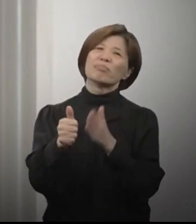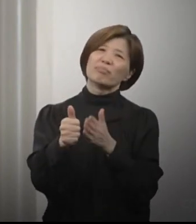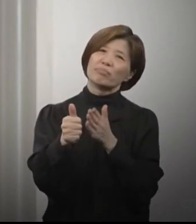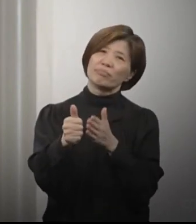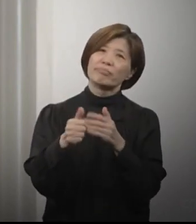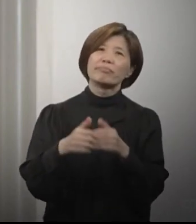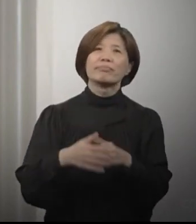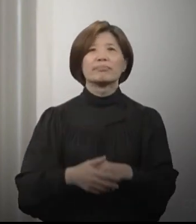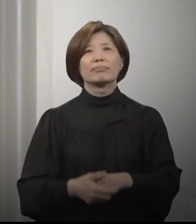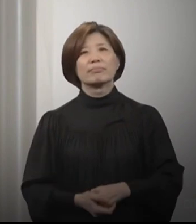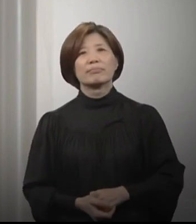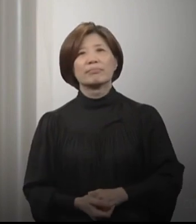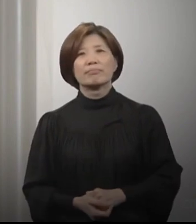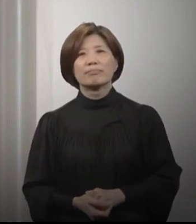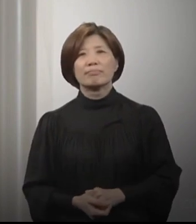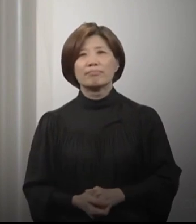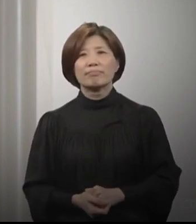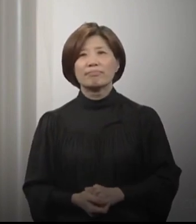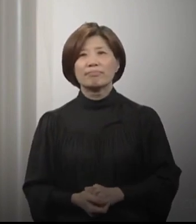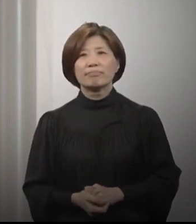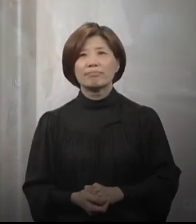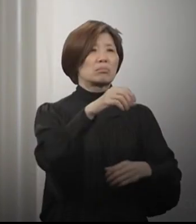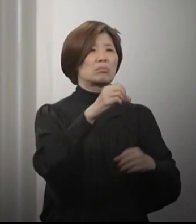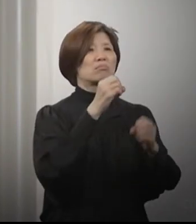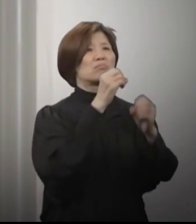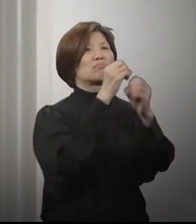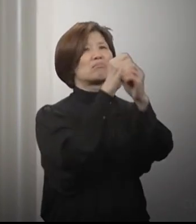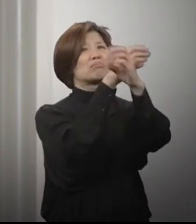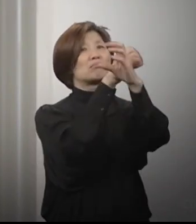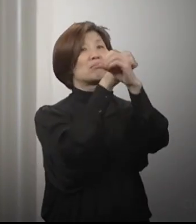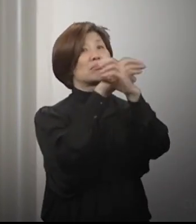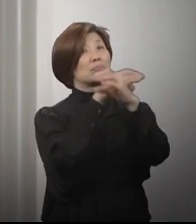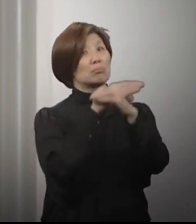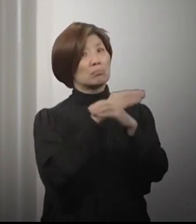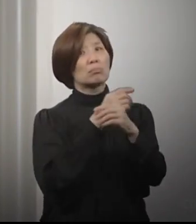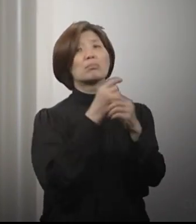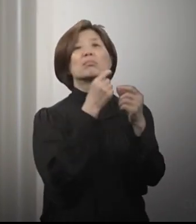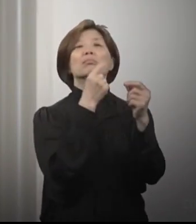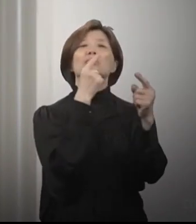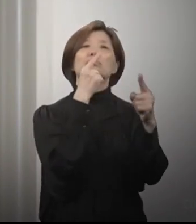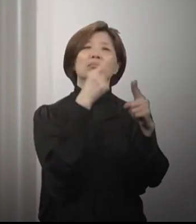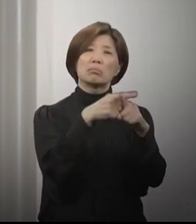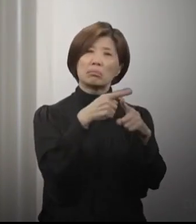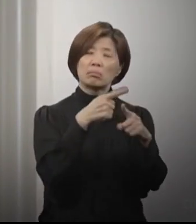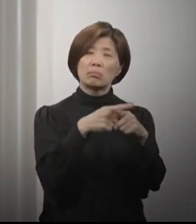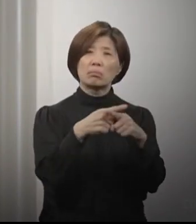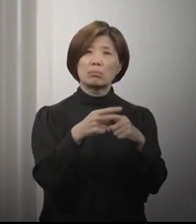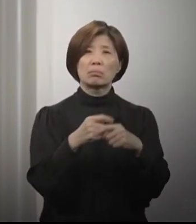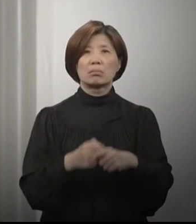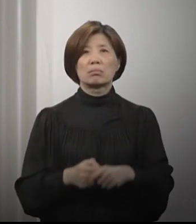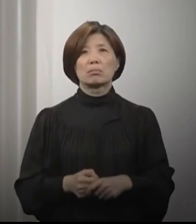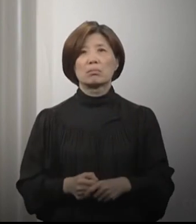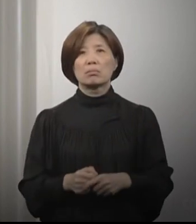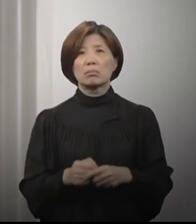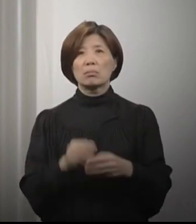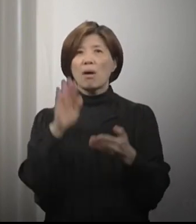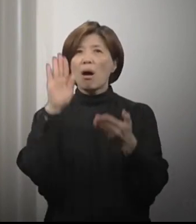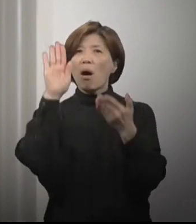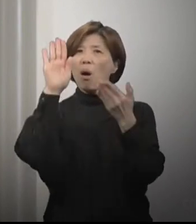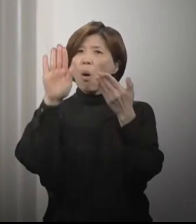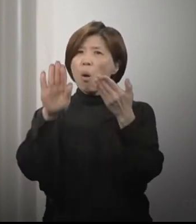옛 한림성당 종탑, 그것이 제주도만이 아니라 온 세상을 비추는